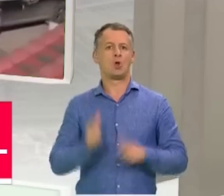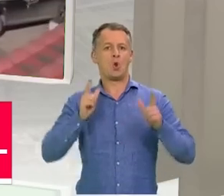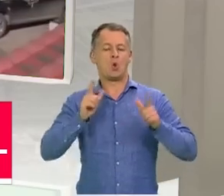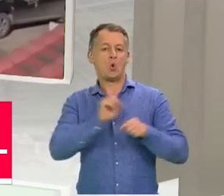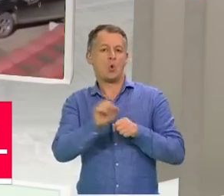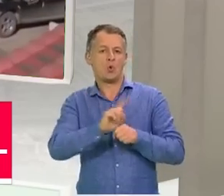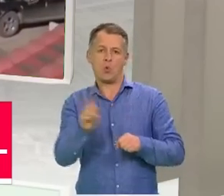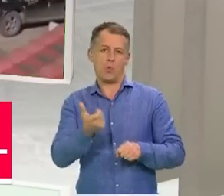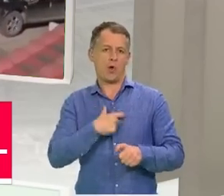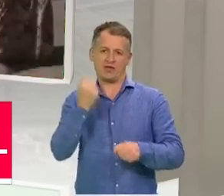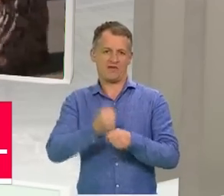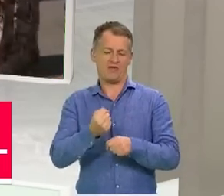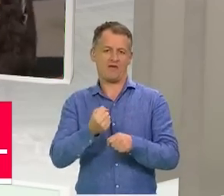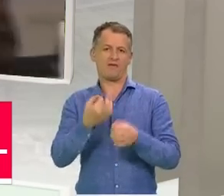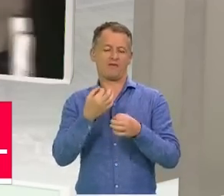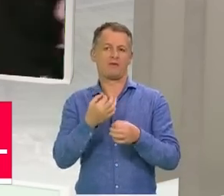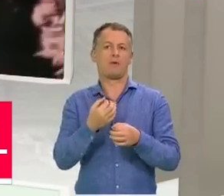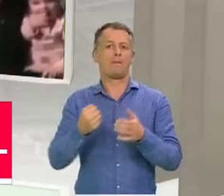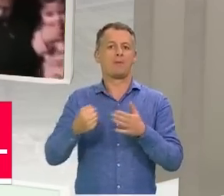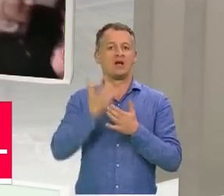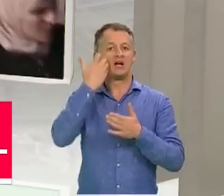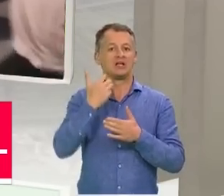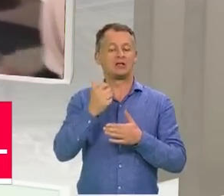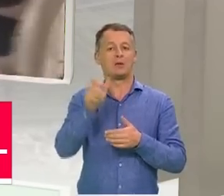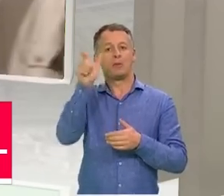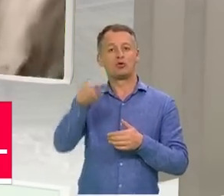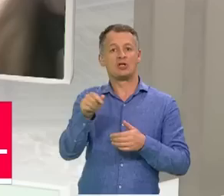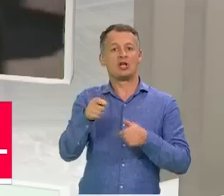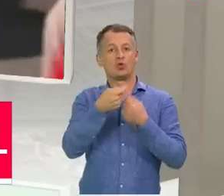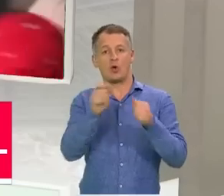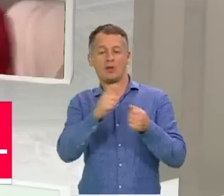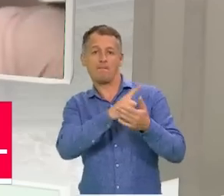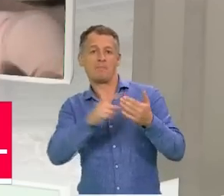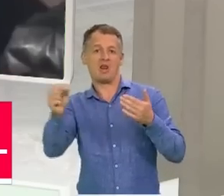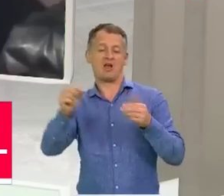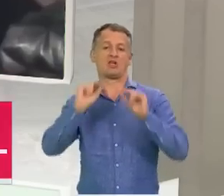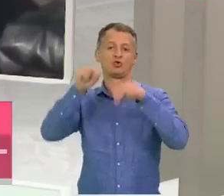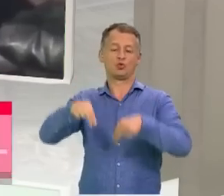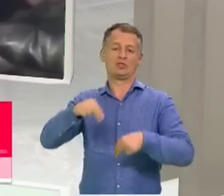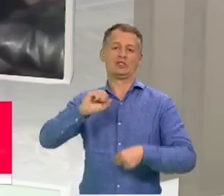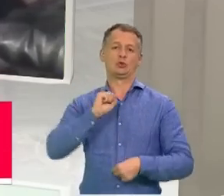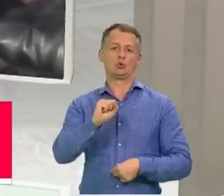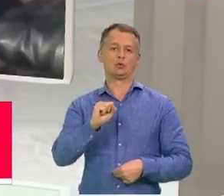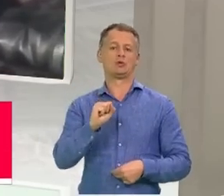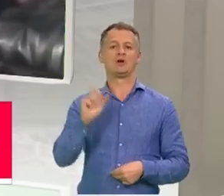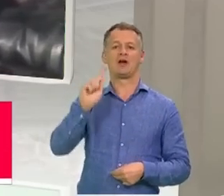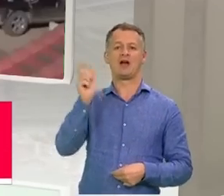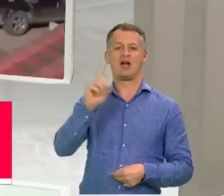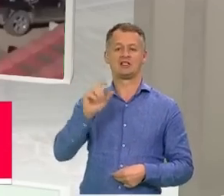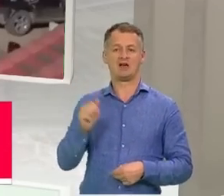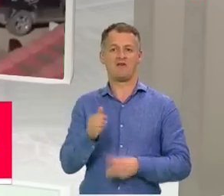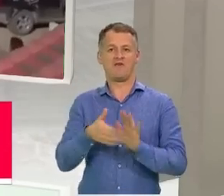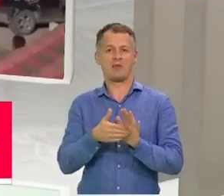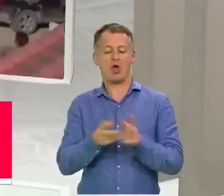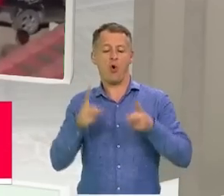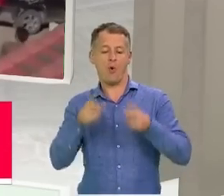Lucru care nu va putea fi făcut până când populația civilă nu trece râul Gaza, adică să coboare spre sudul fâșiei Gaza. Fapt